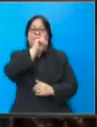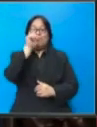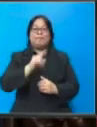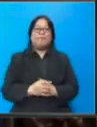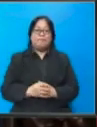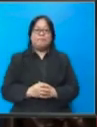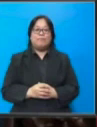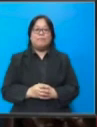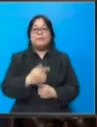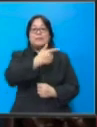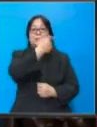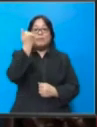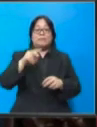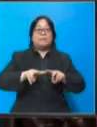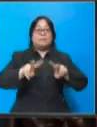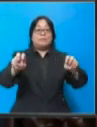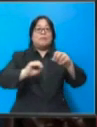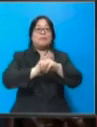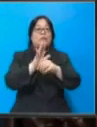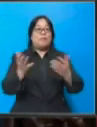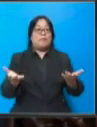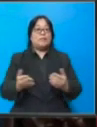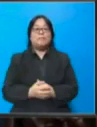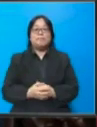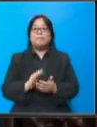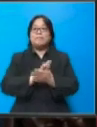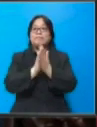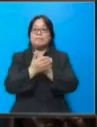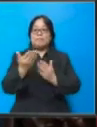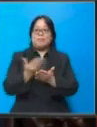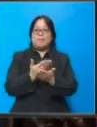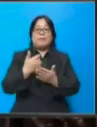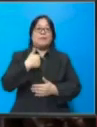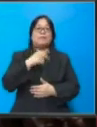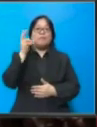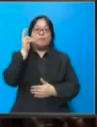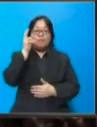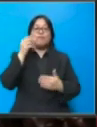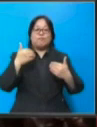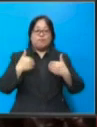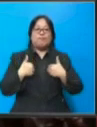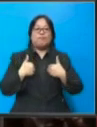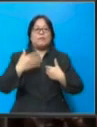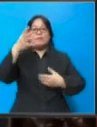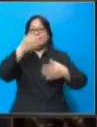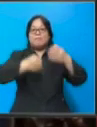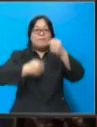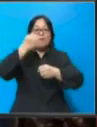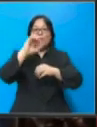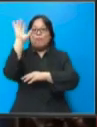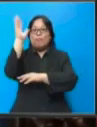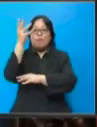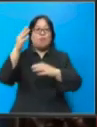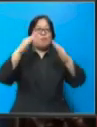kerana pandemik COVID ini. Jadi, baru saja kita dengar ada yang memenjap pokok,